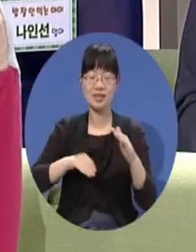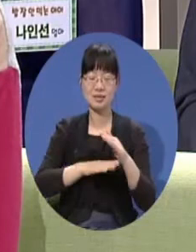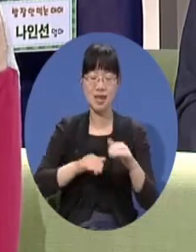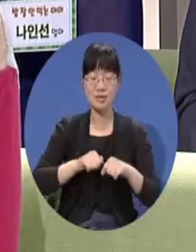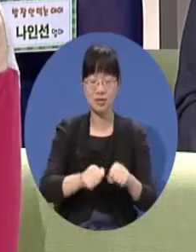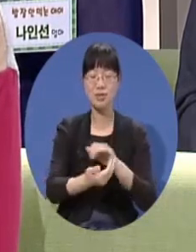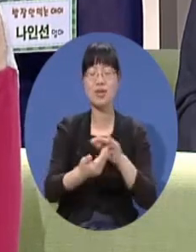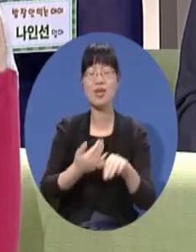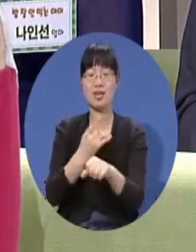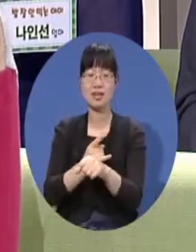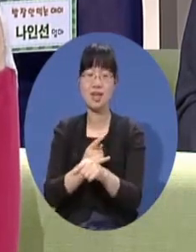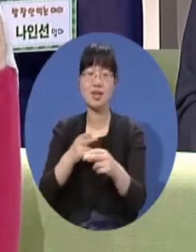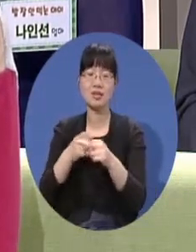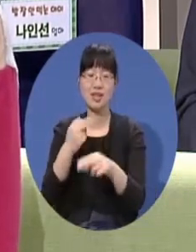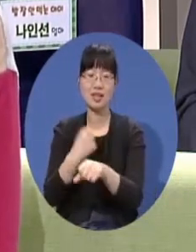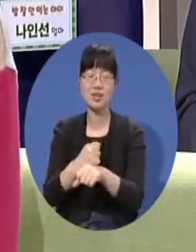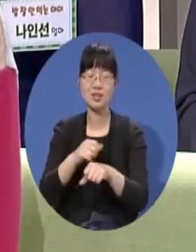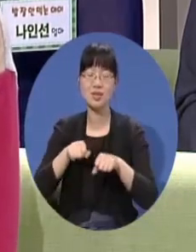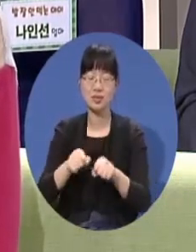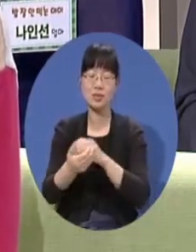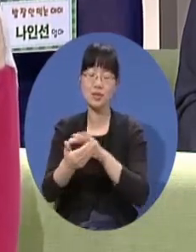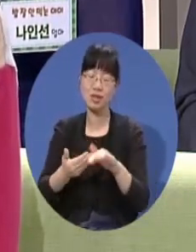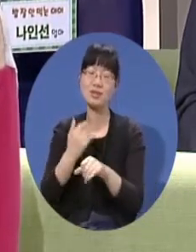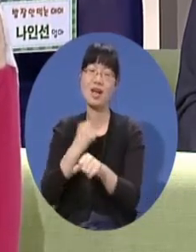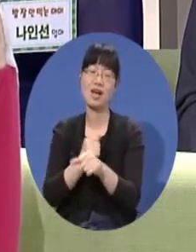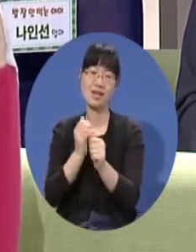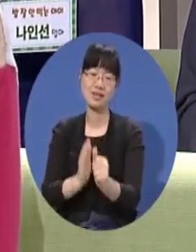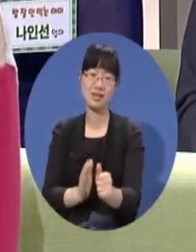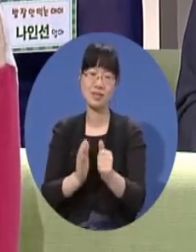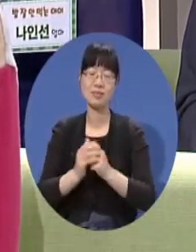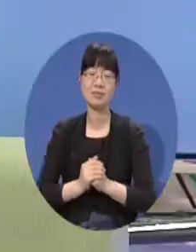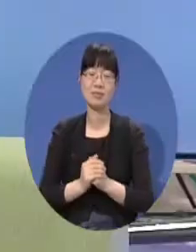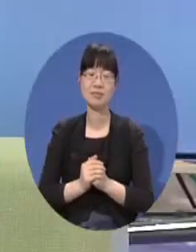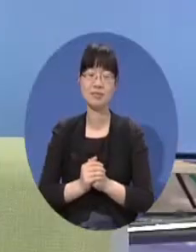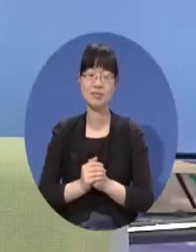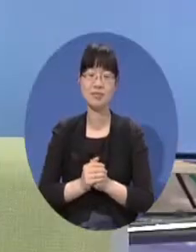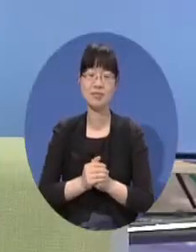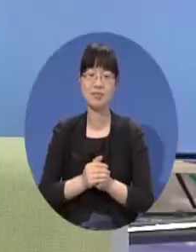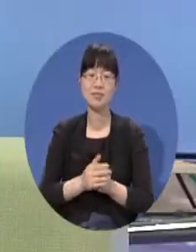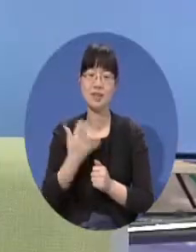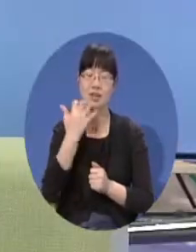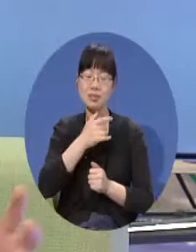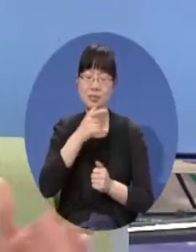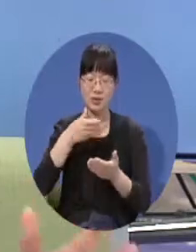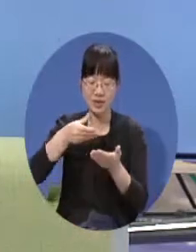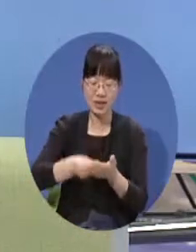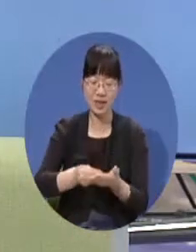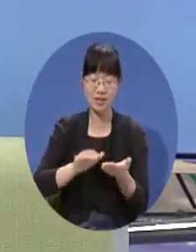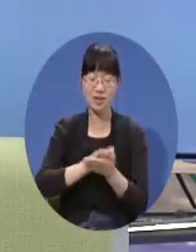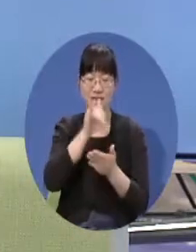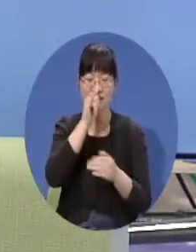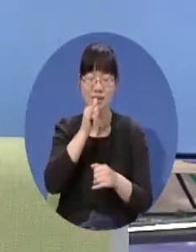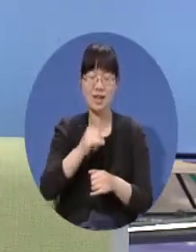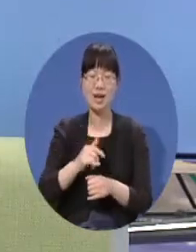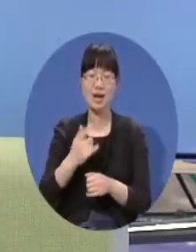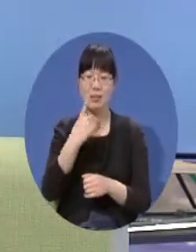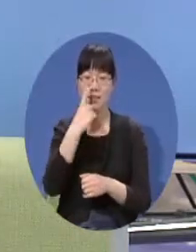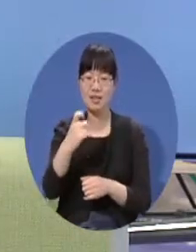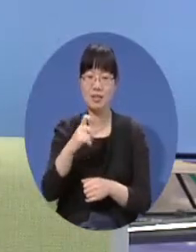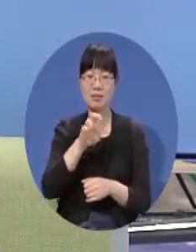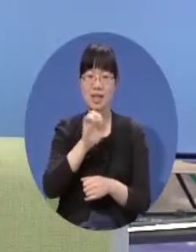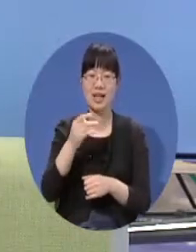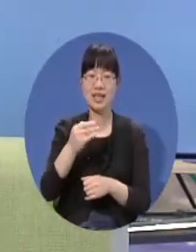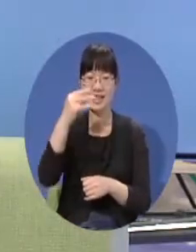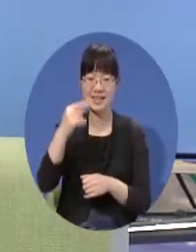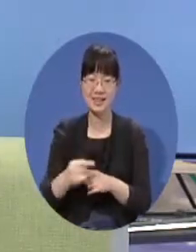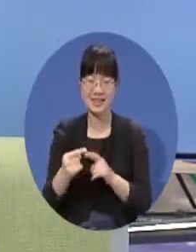하시는 게 좋아요. 요리하기 놀이도 청소하기 전에 하셔야 되는 거지. 그래서 물감 놀이 같은 거 있으면 애들은 근사한 파레트, 근사한